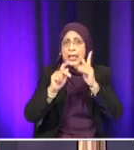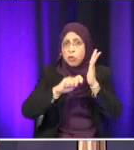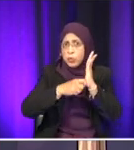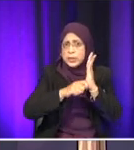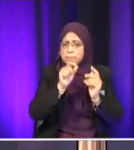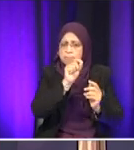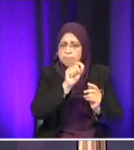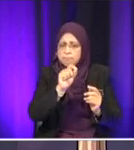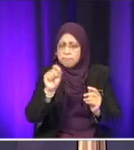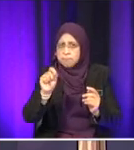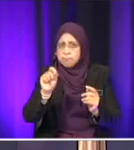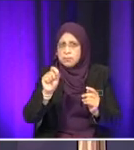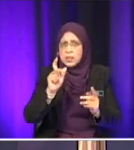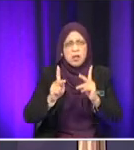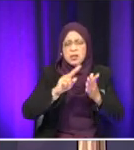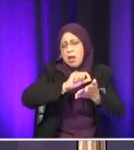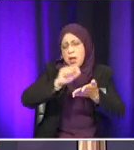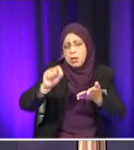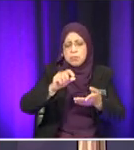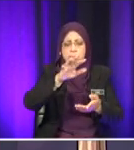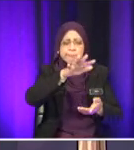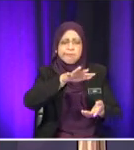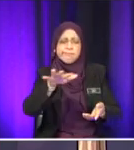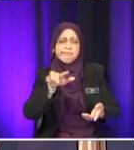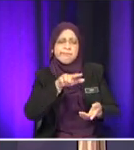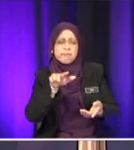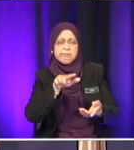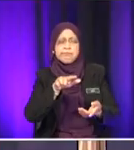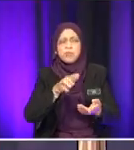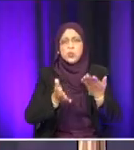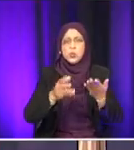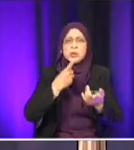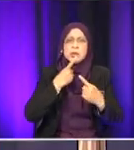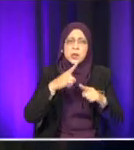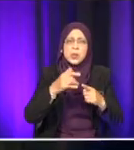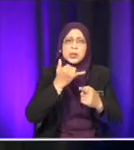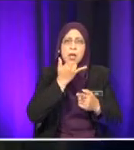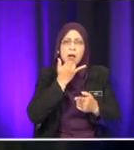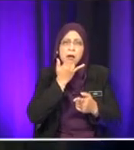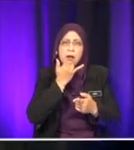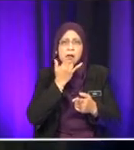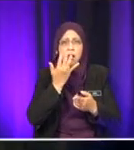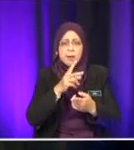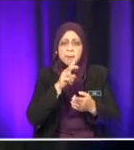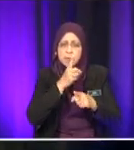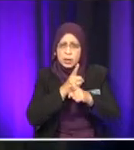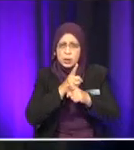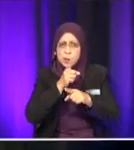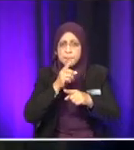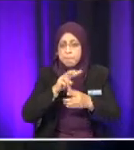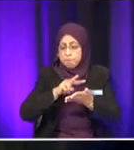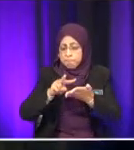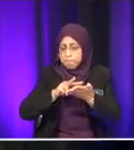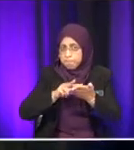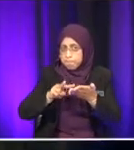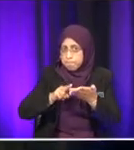dan mungkin ada beberapa persoalan yang tricky yang membuatkan murid keliru